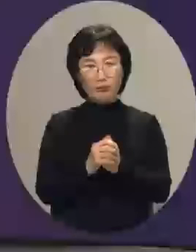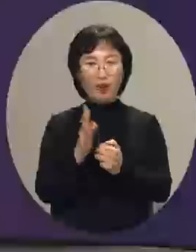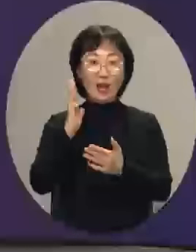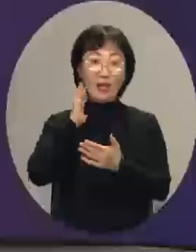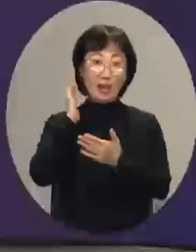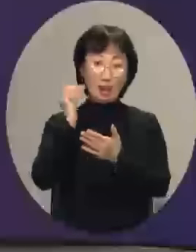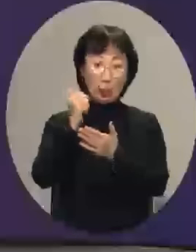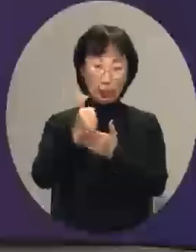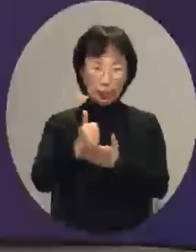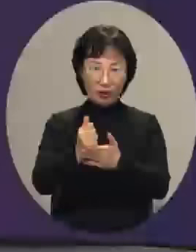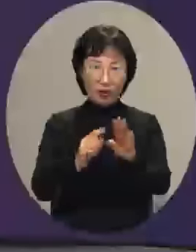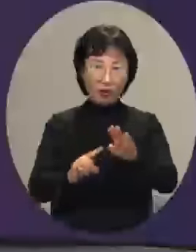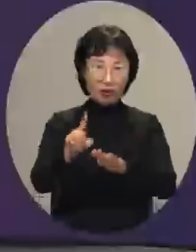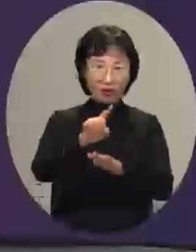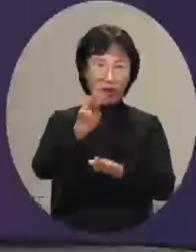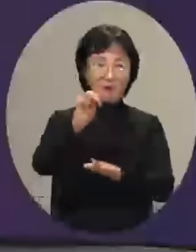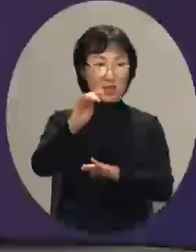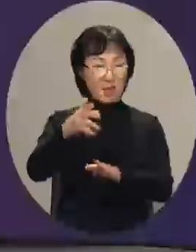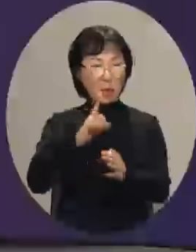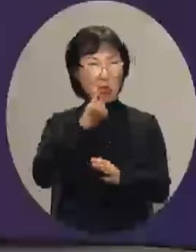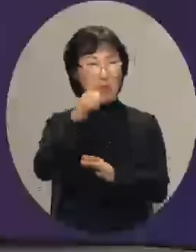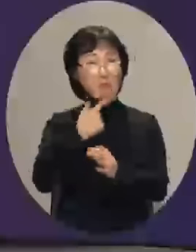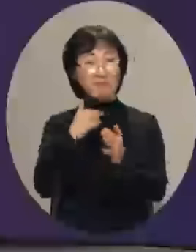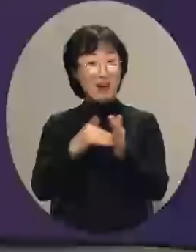대통령이 나서서 MBC를 고발하기도 했죠.